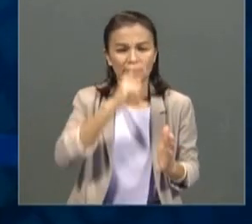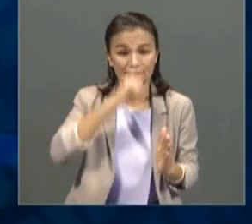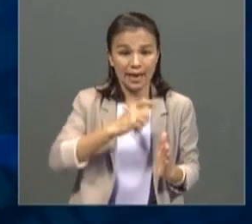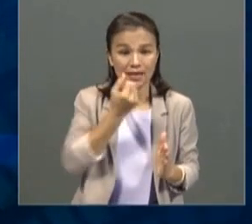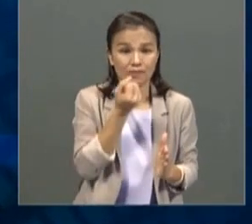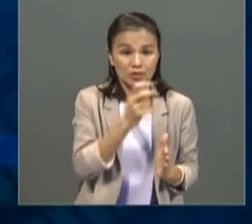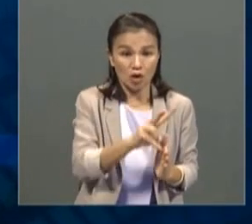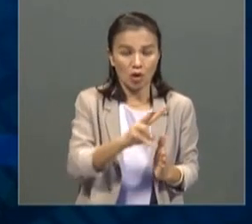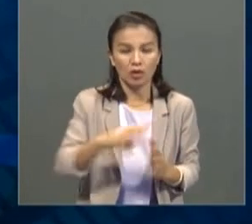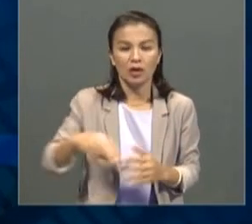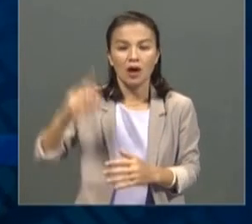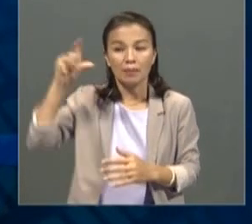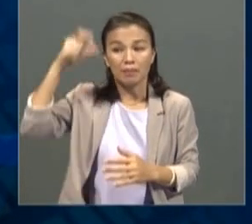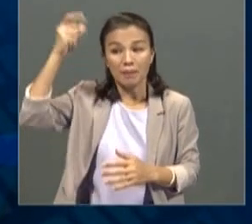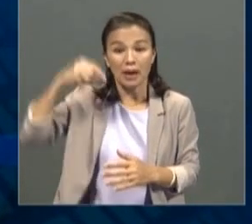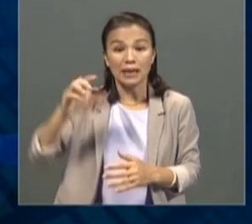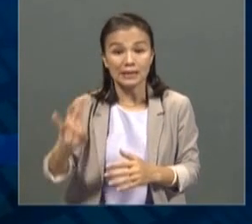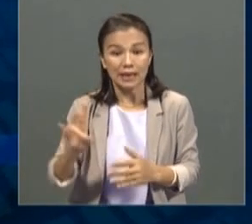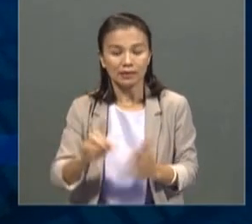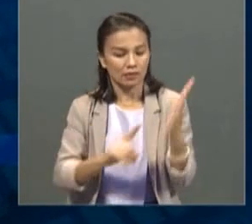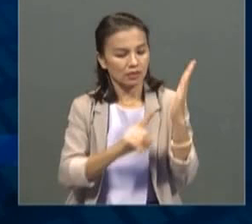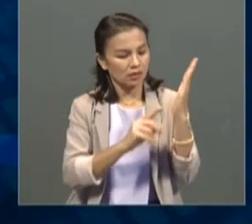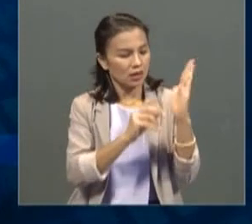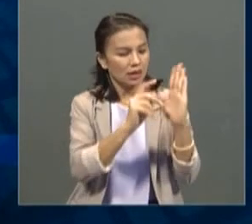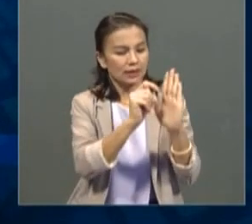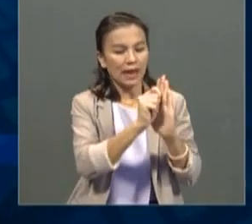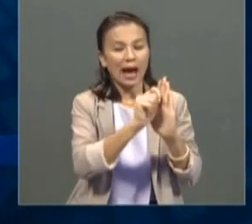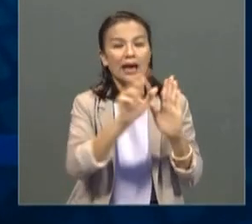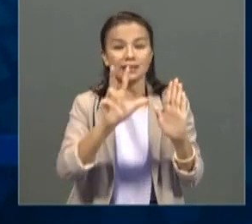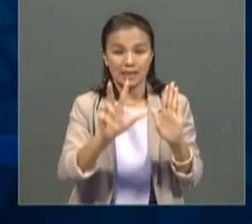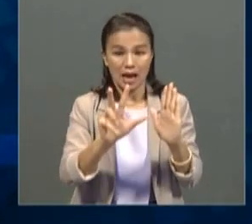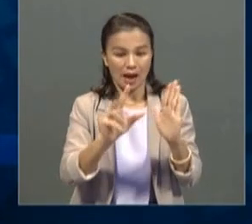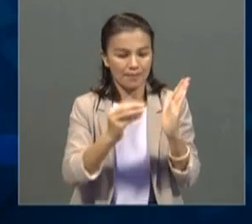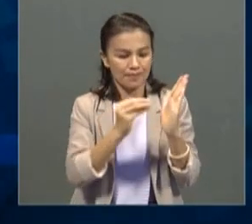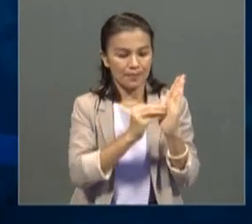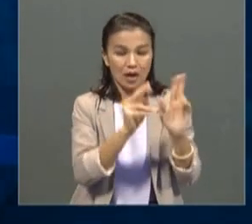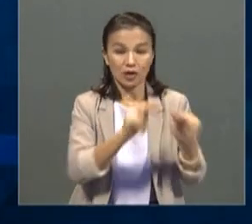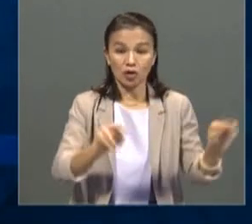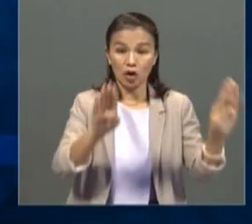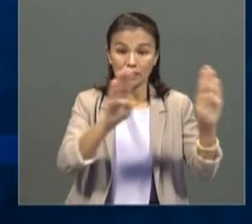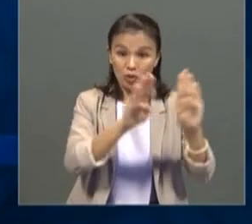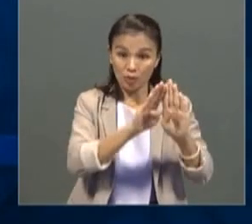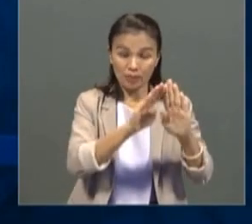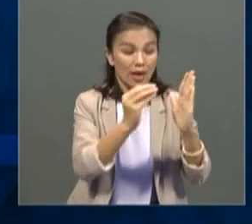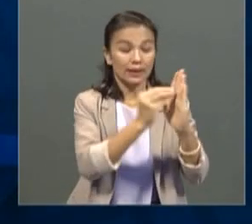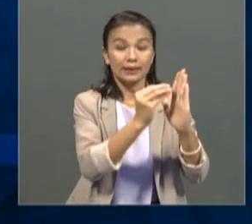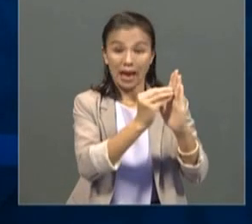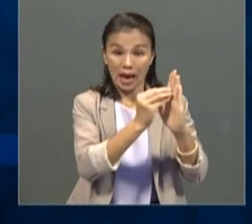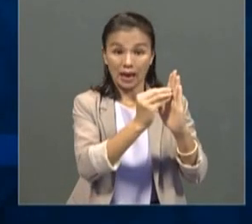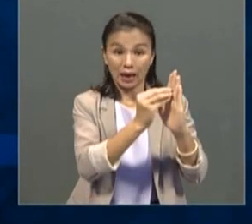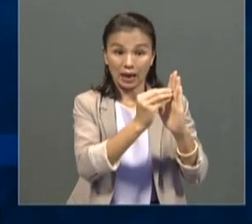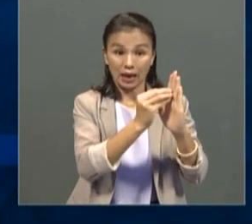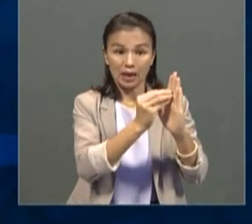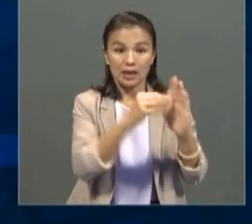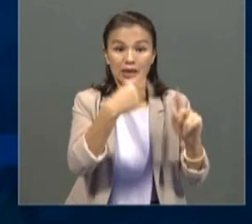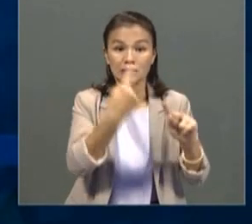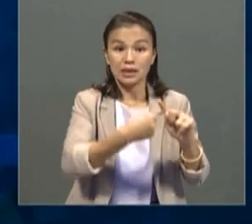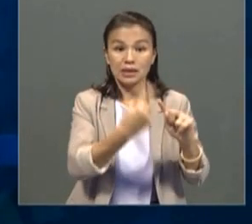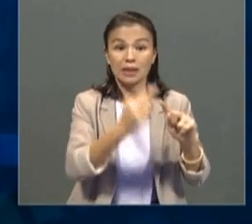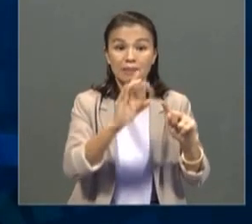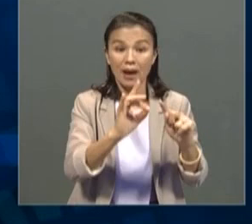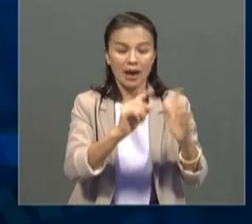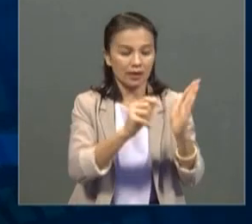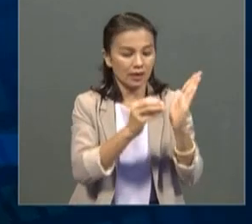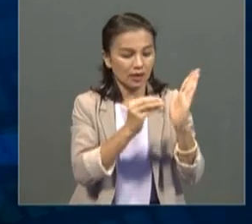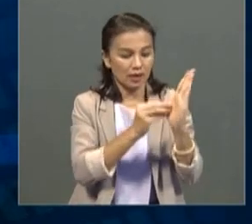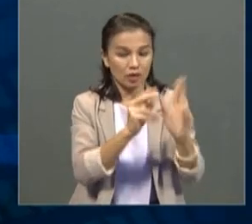မြန်မာနိုင်ငံသား9ယောက်ထိုင်းနိုင်ငံသား12ယောက်ဆိုတော့မြန်မာနိုင်ငံသားပိုနေတယ်ပေါ့နော်တမ3ယောက်တွေ့ရတယ်တမဆိုလို့ရှိရင်ရှစ်လ